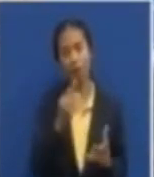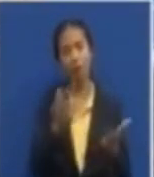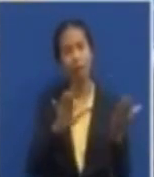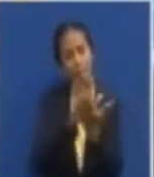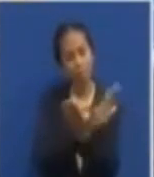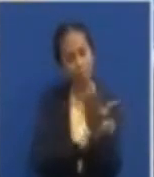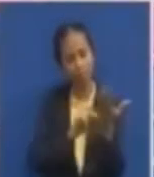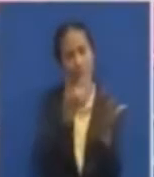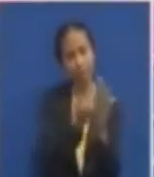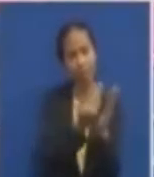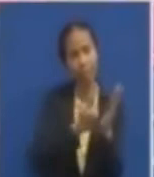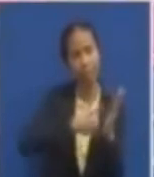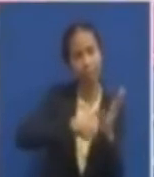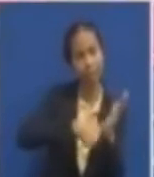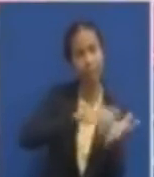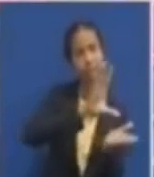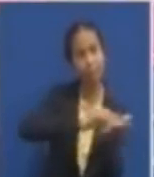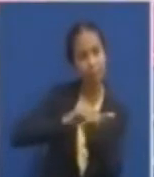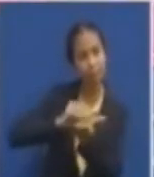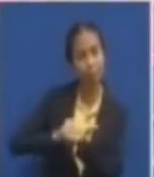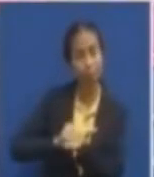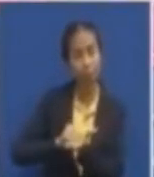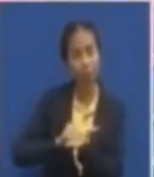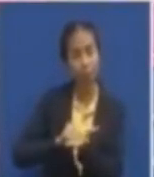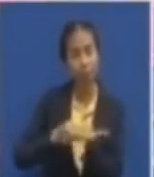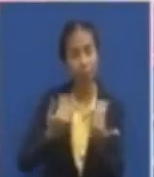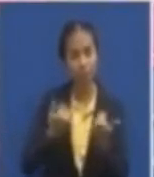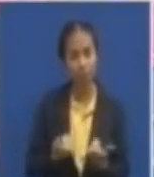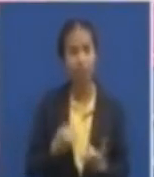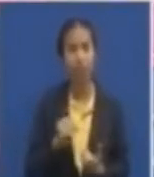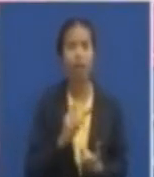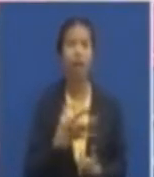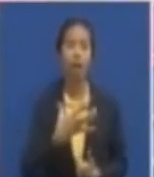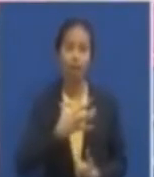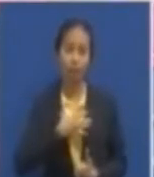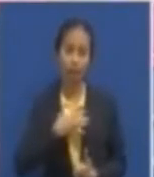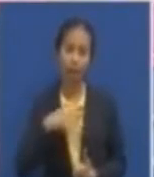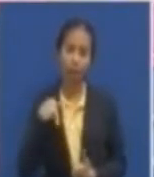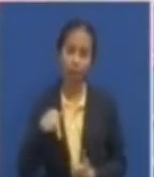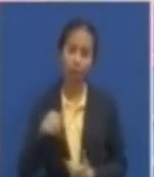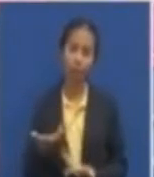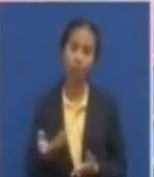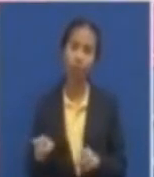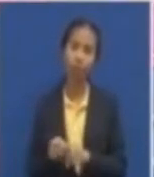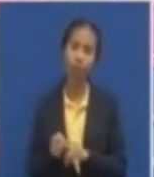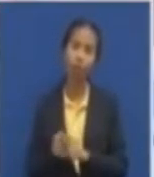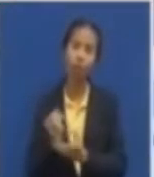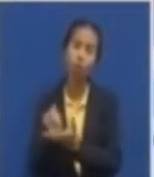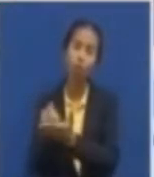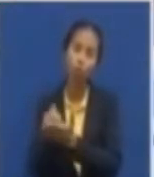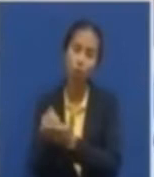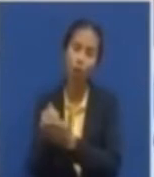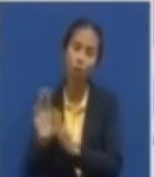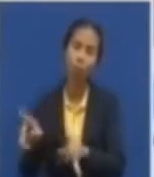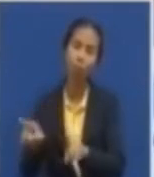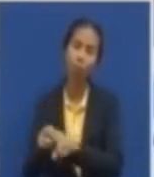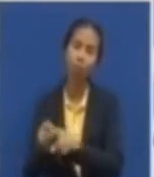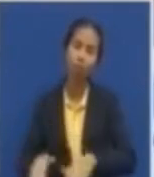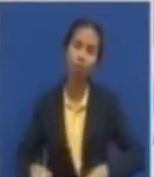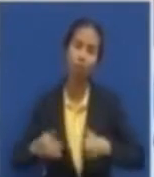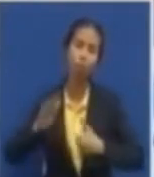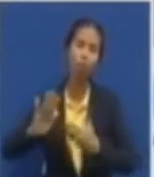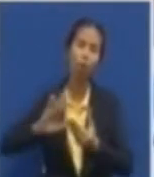ทศแต่อย่างใดนะครับเพราะฉะนั้นอันนี้ก็คือเป็นการให้เกษตรกรนั้นมีคุณภาพชีวิตพอสมควรนะครับ